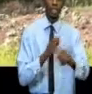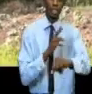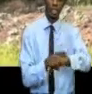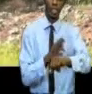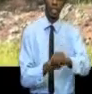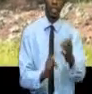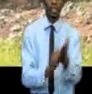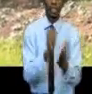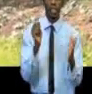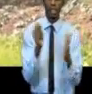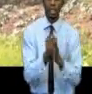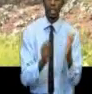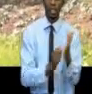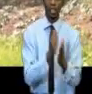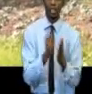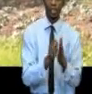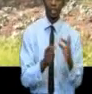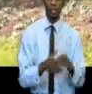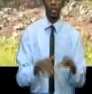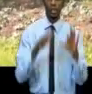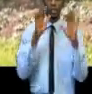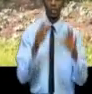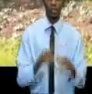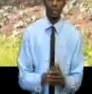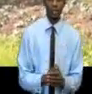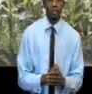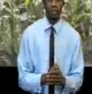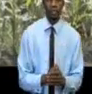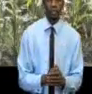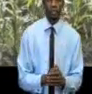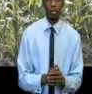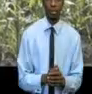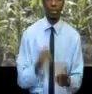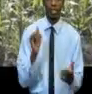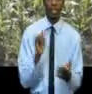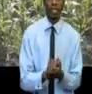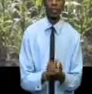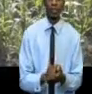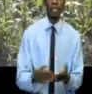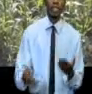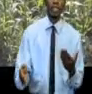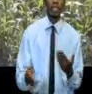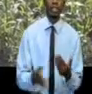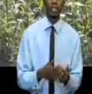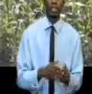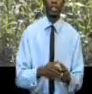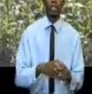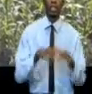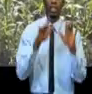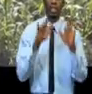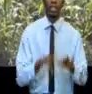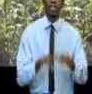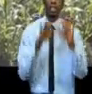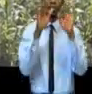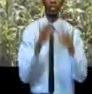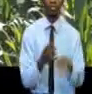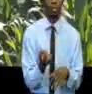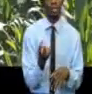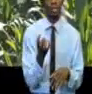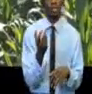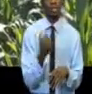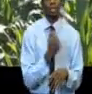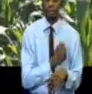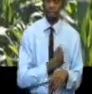précipitations est au nombre de conséquences ressenties. Ce faible taux de la tombée de pluie inquiète les agriculteurs